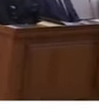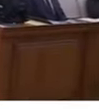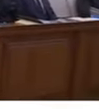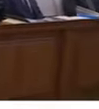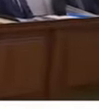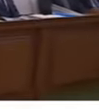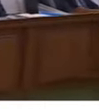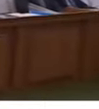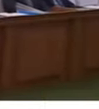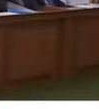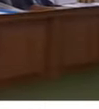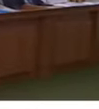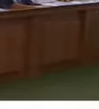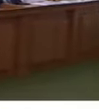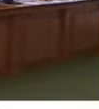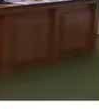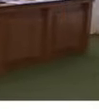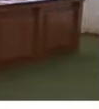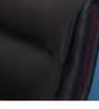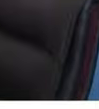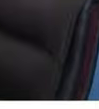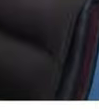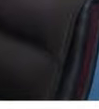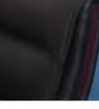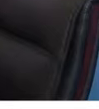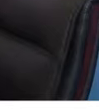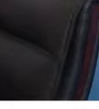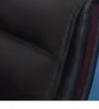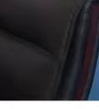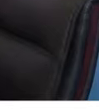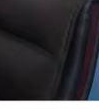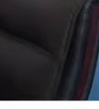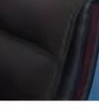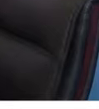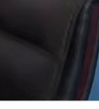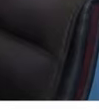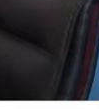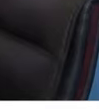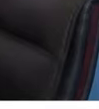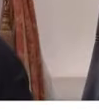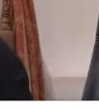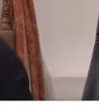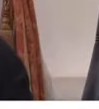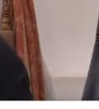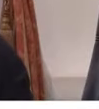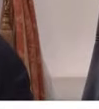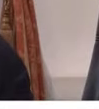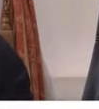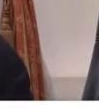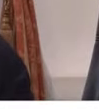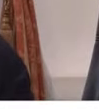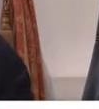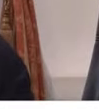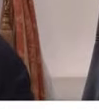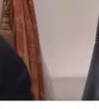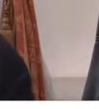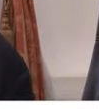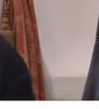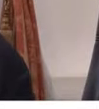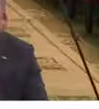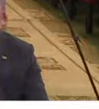Сколько времени необходимо для того, чтобы судебная отрасль заговорила на казахском языке? Участники конференции высказали свои предложения по расширению